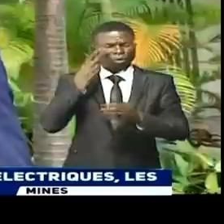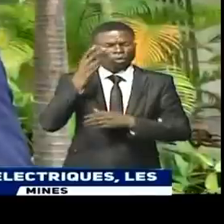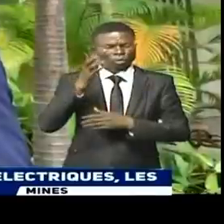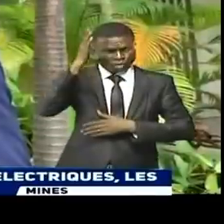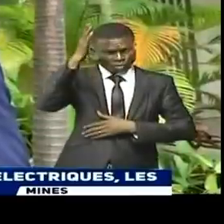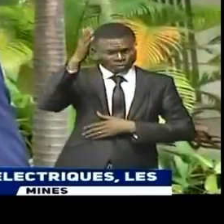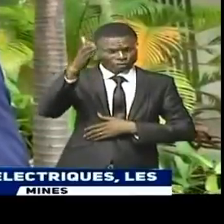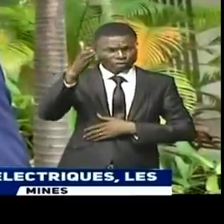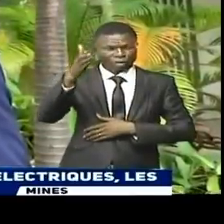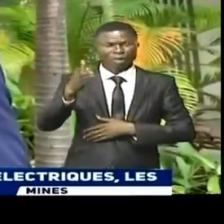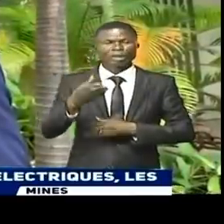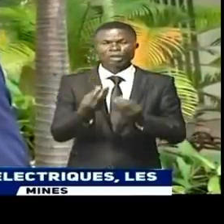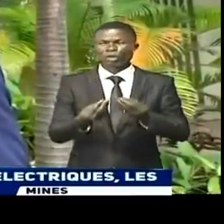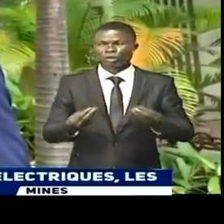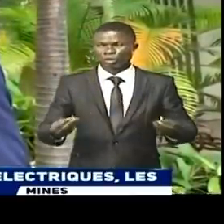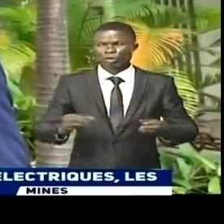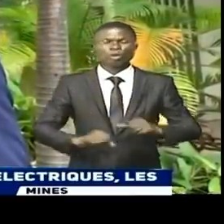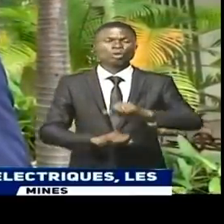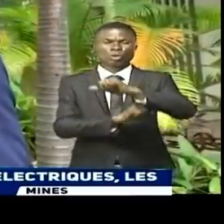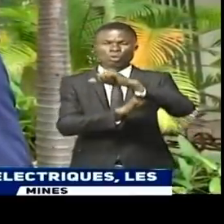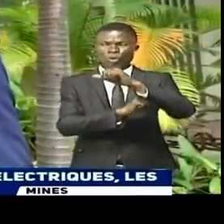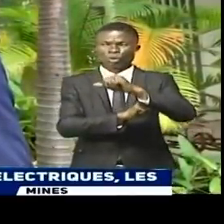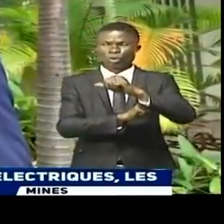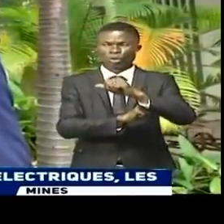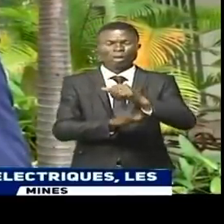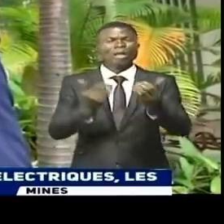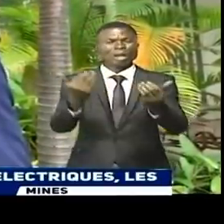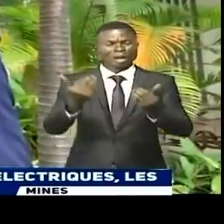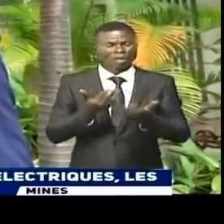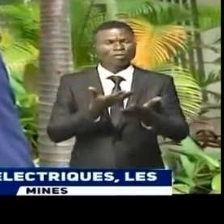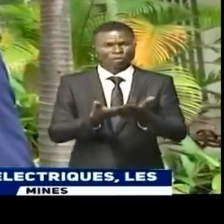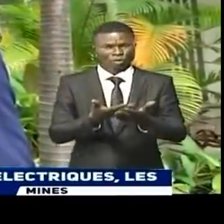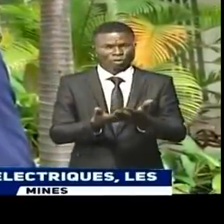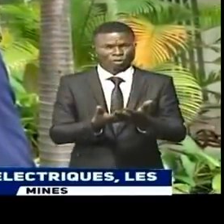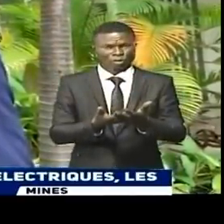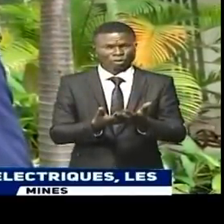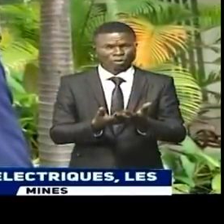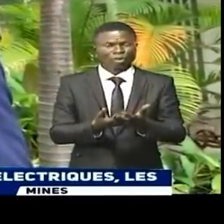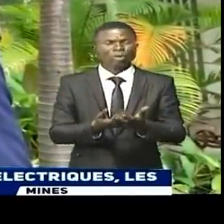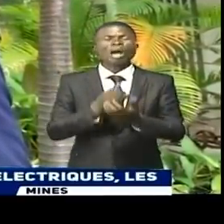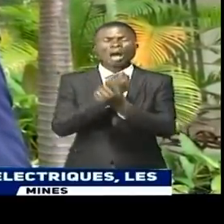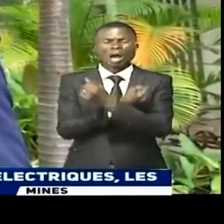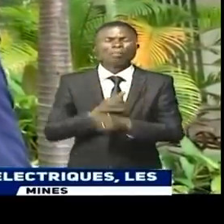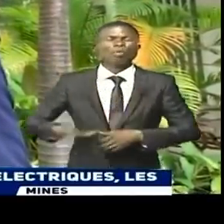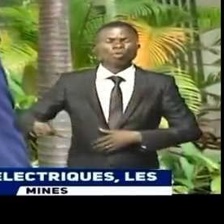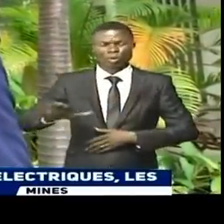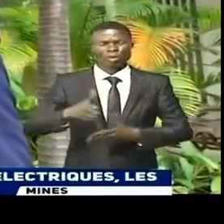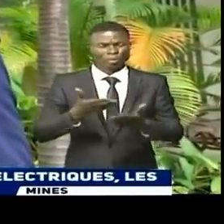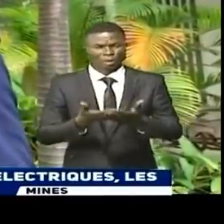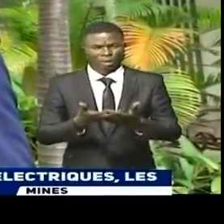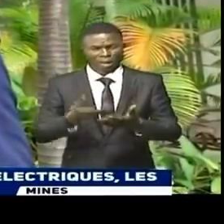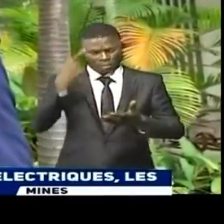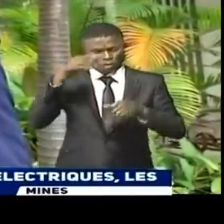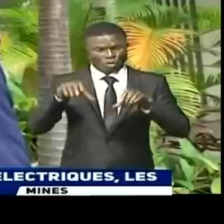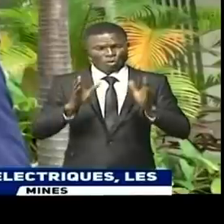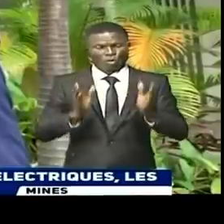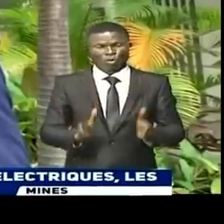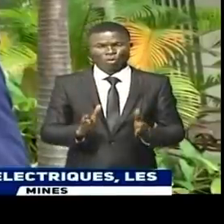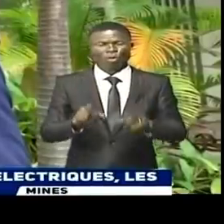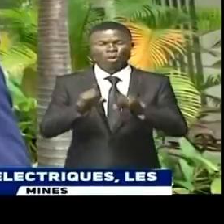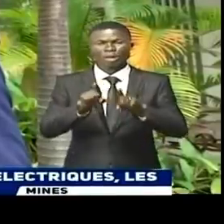il faut accompagner de la volonté qui est à voir arriver que l'on parle du congo des fusées